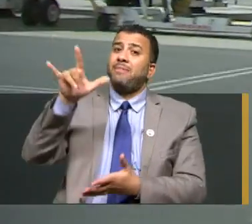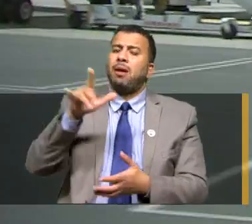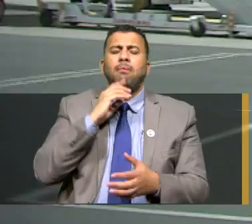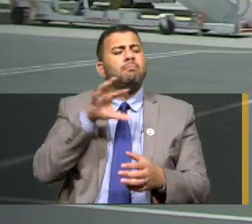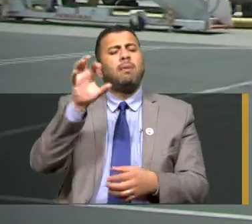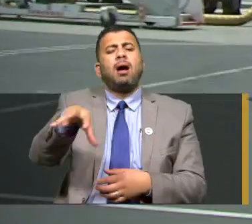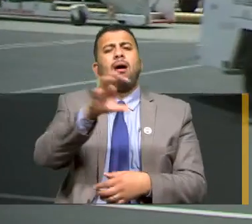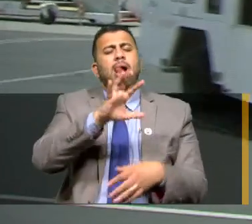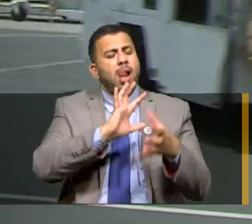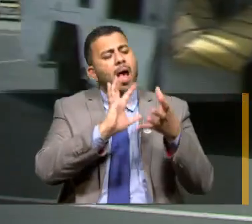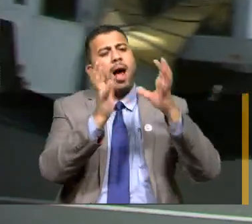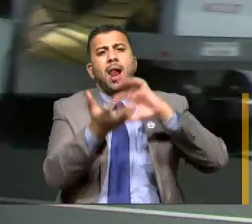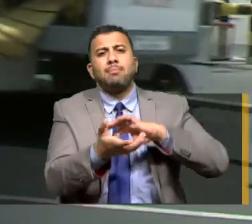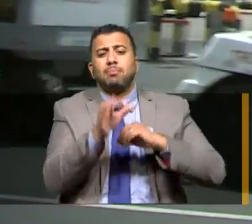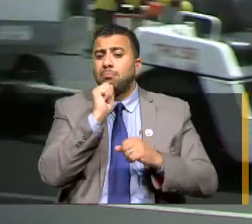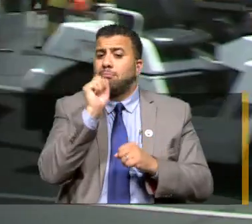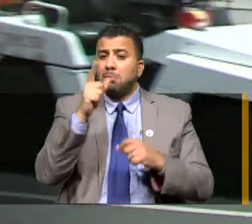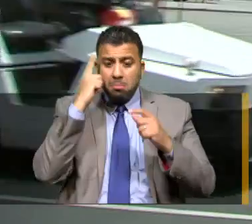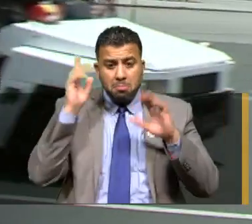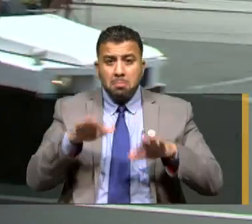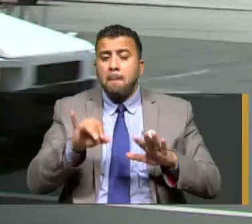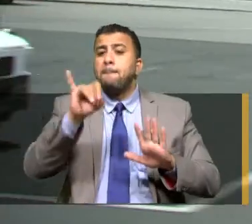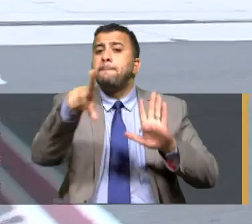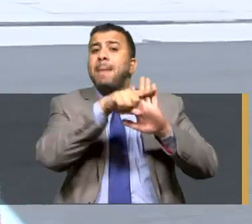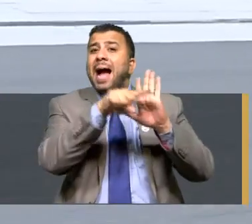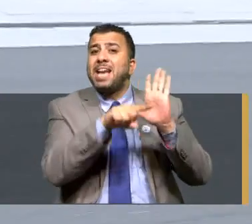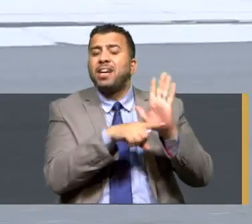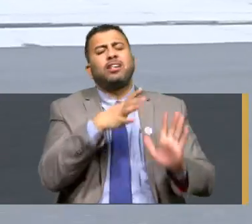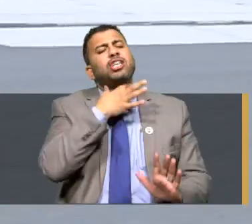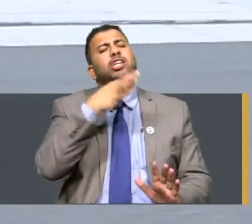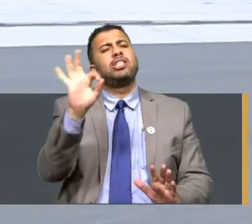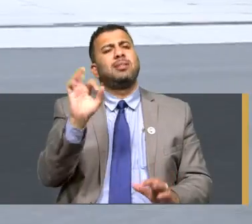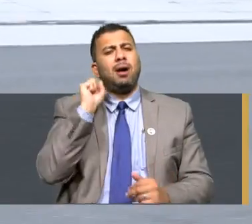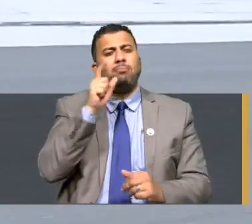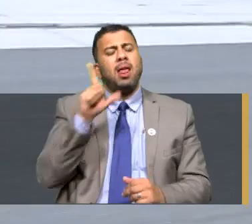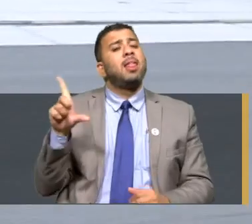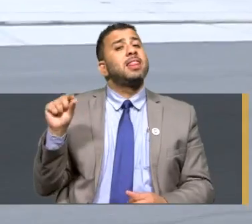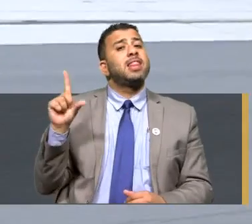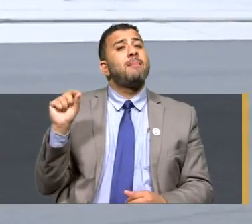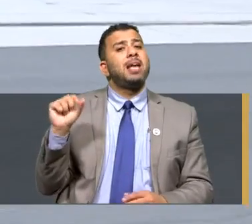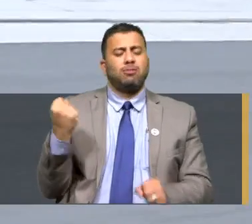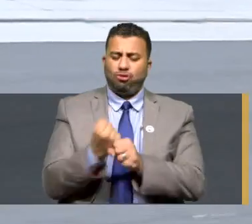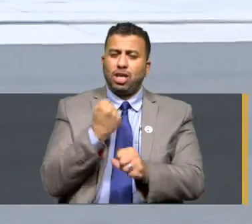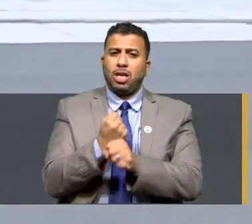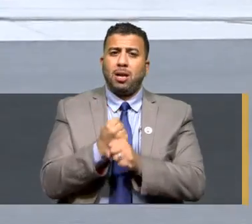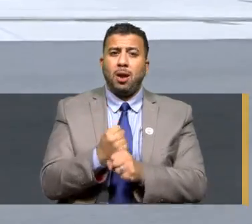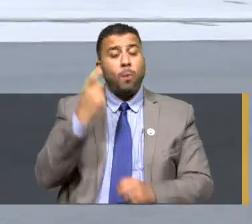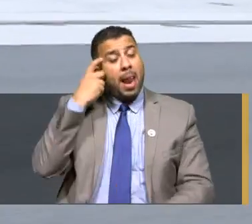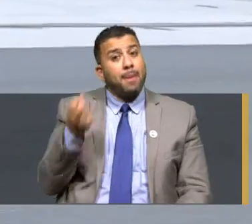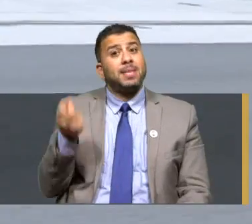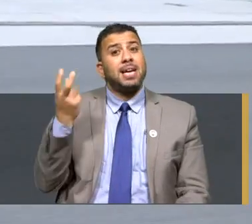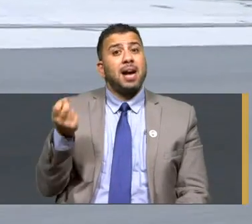جميع أنحاء العالم، مع إرسائها معايير جديدة على صعيد التميز التشغيلي